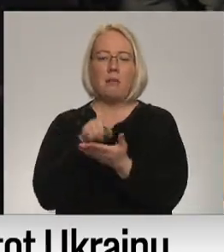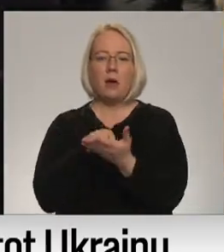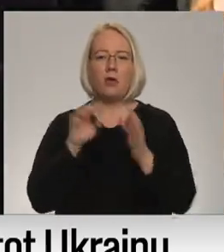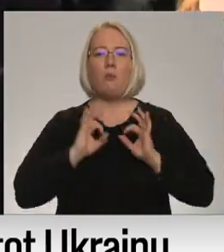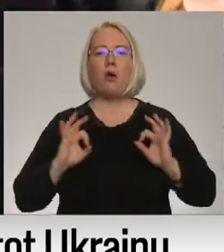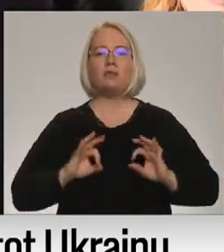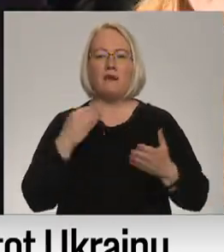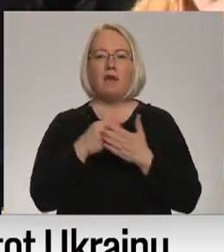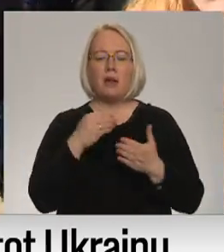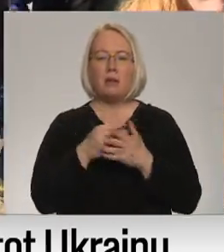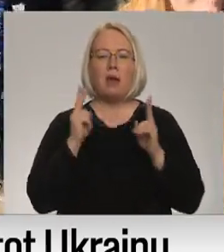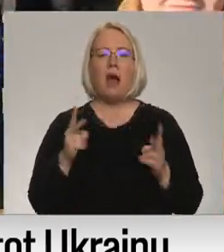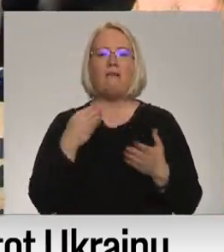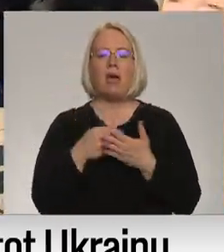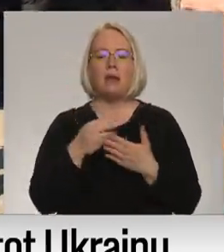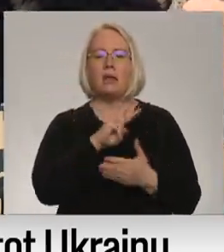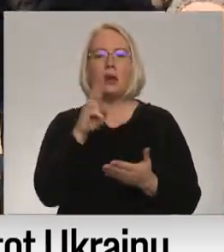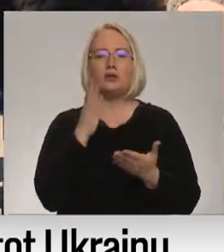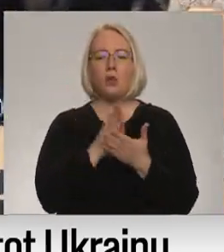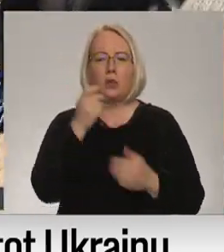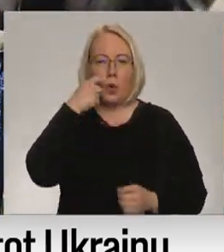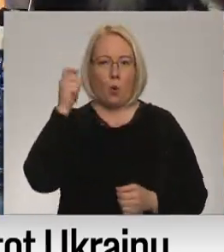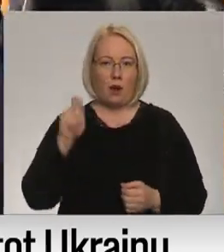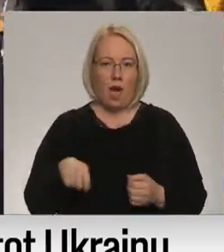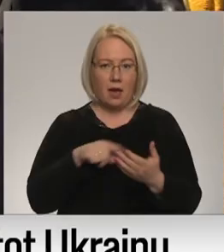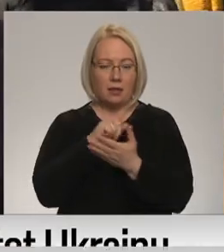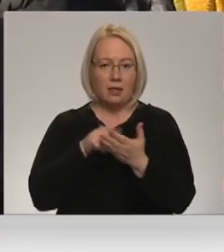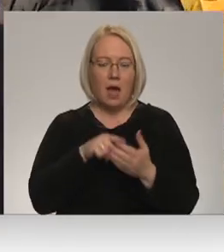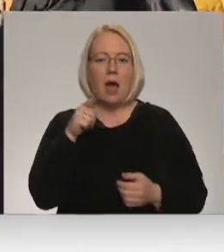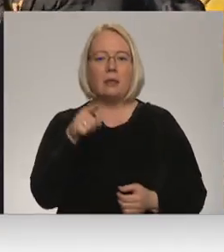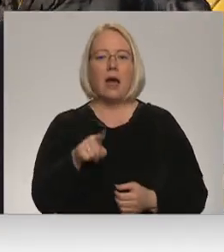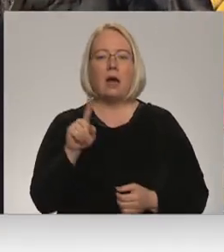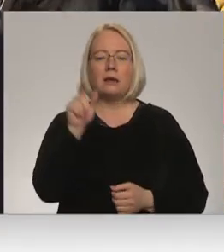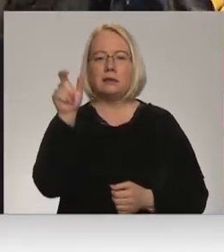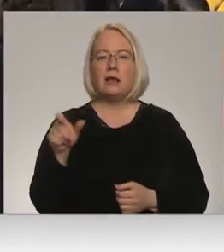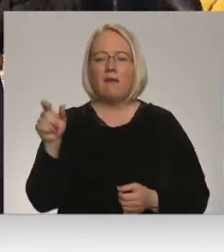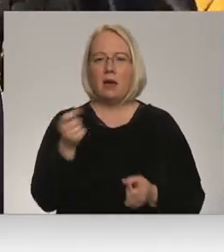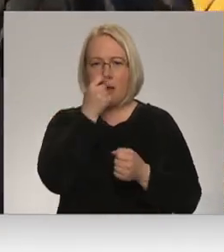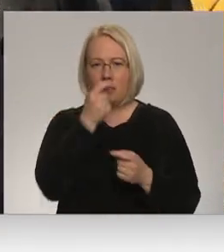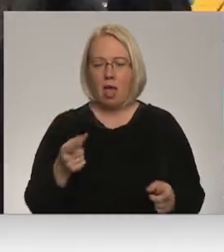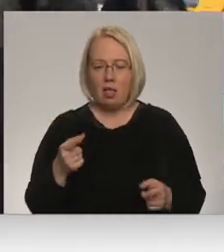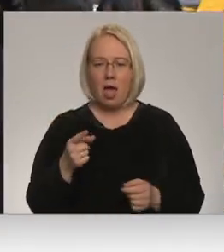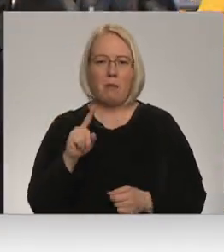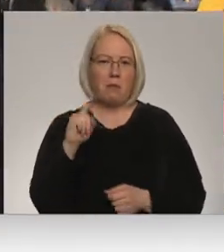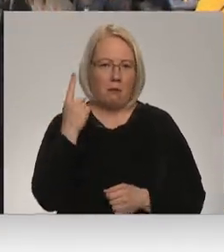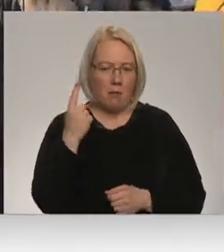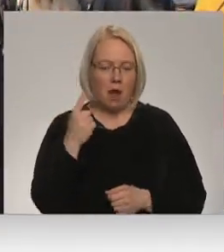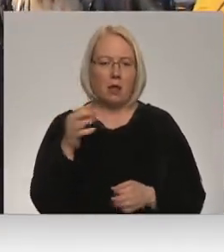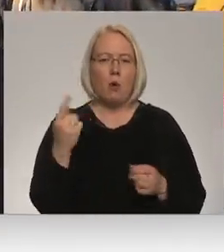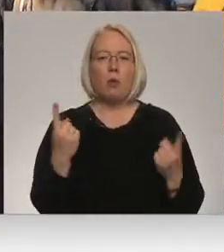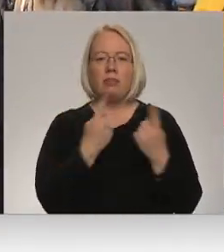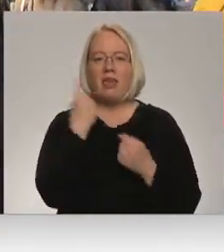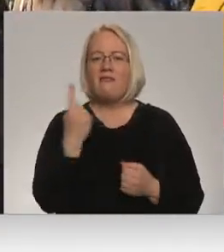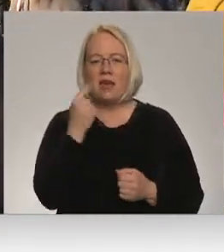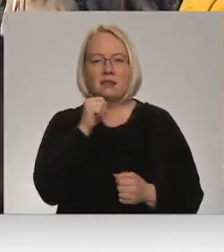jūs vērtējat to, kas šobrīd notiek Ukrainā? Tā ir cilvēkiem nelaime pirmām kārtām, un neviens jau nevarēja iedomāties,